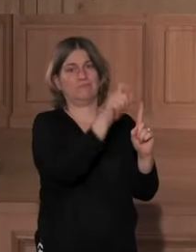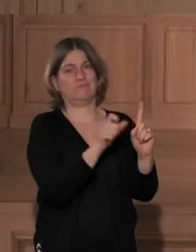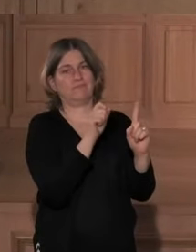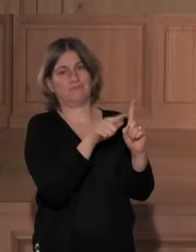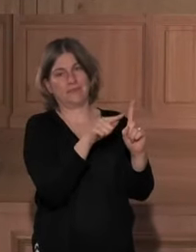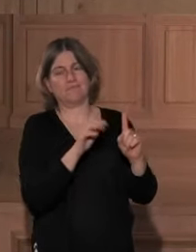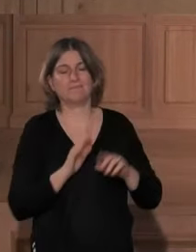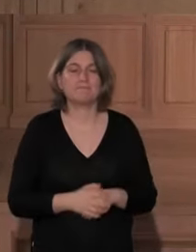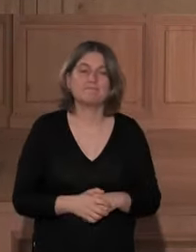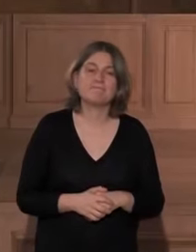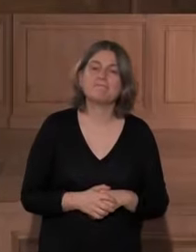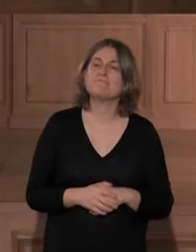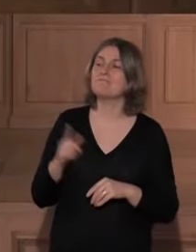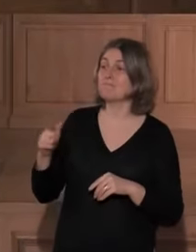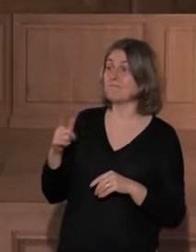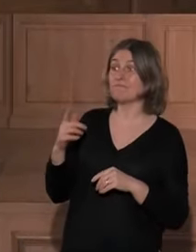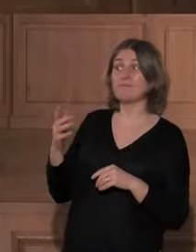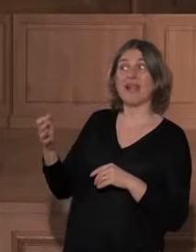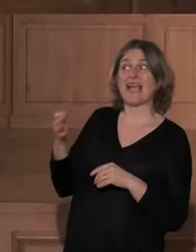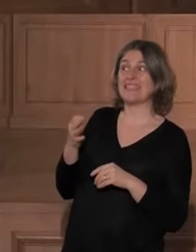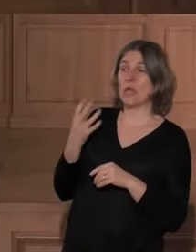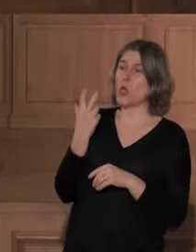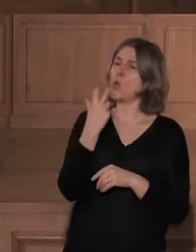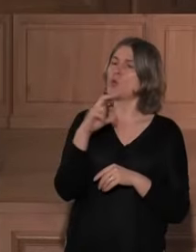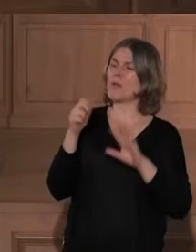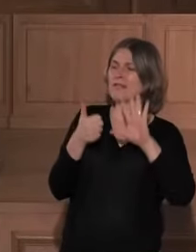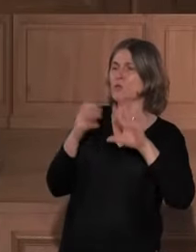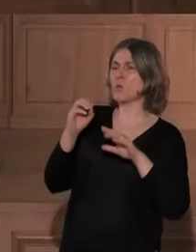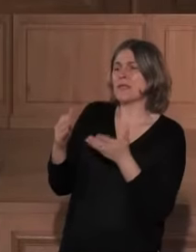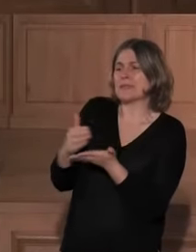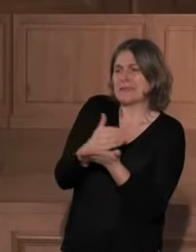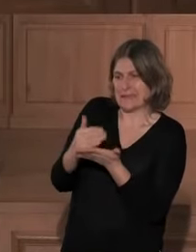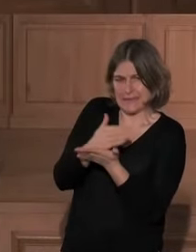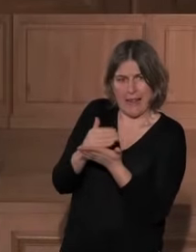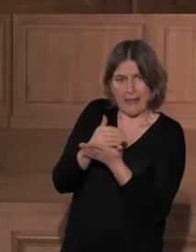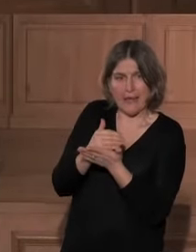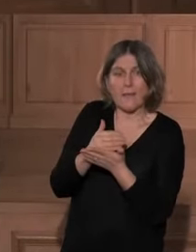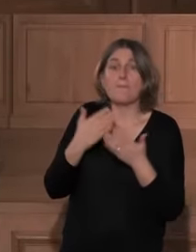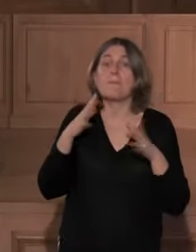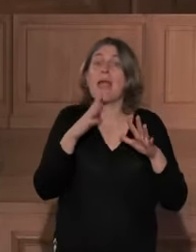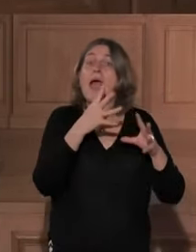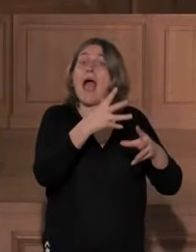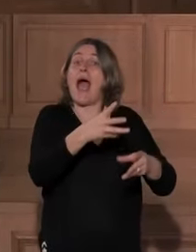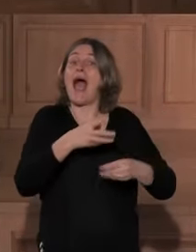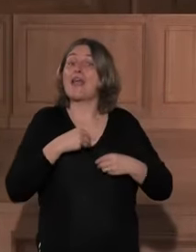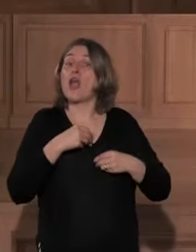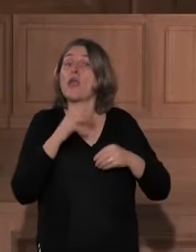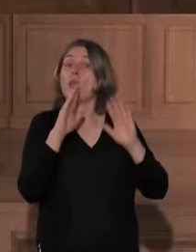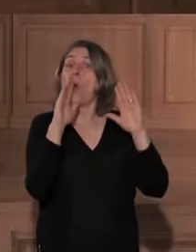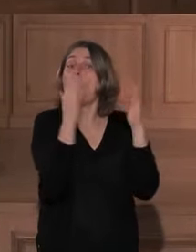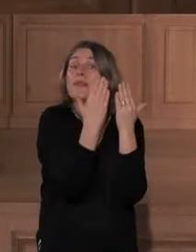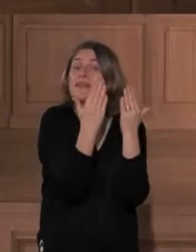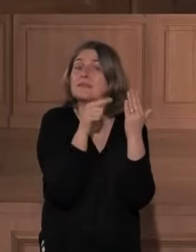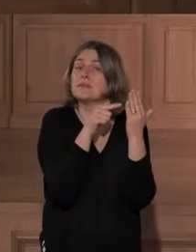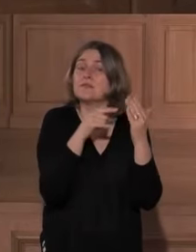Vous avez dit environ 360 salariés. Combien de personnes accueillies, enfin de personnes autistes